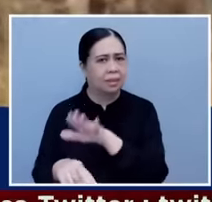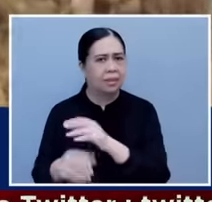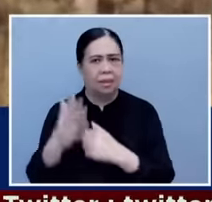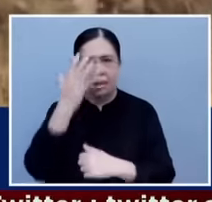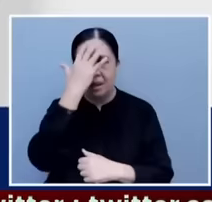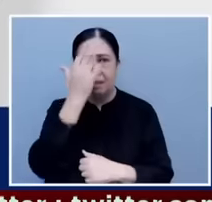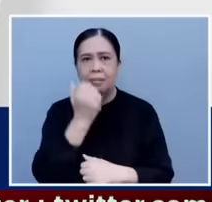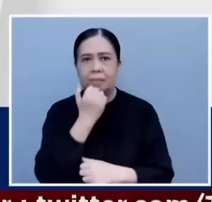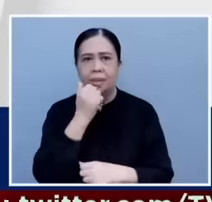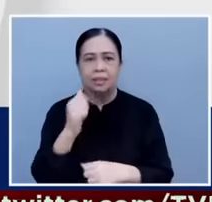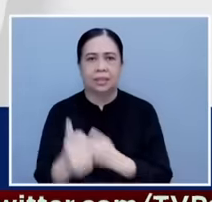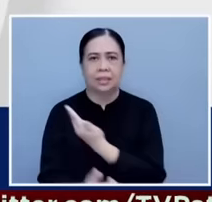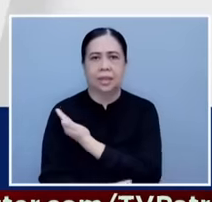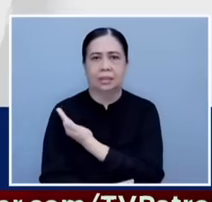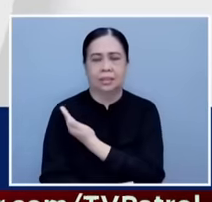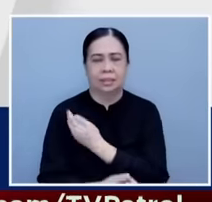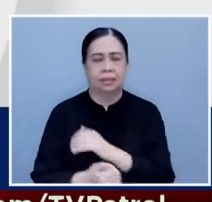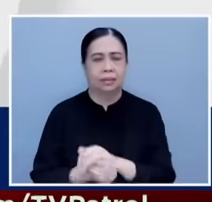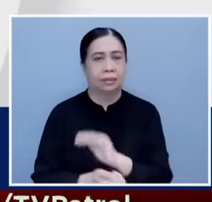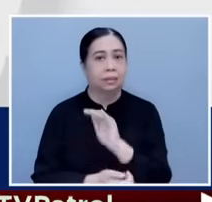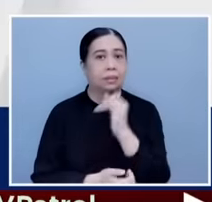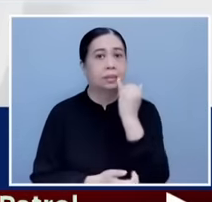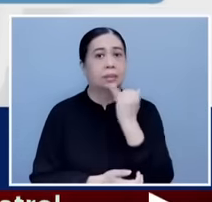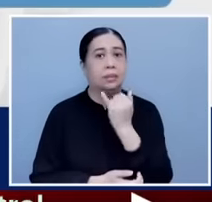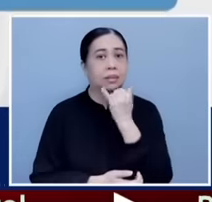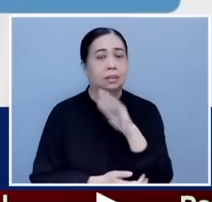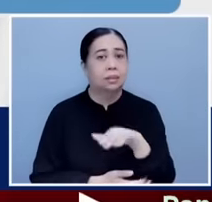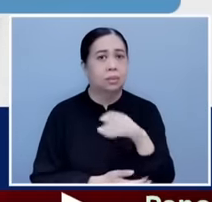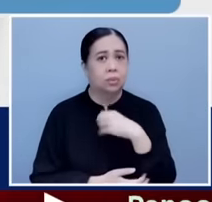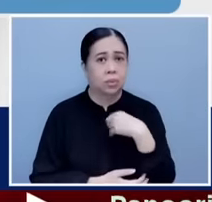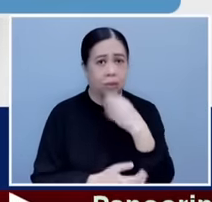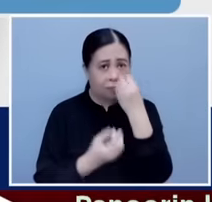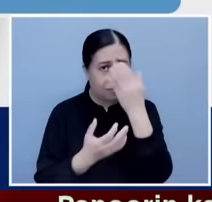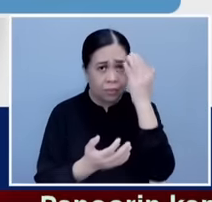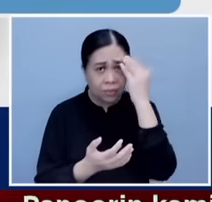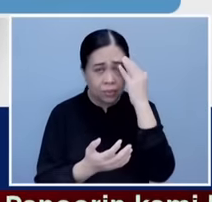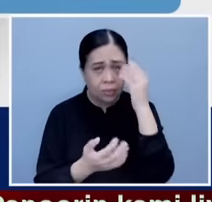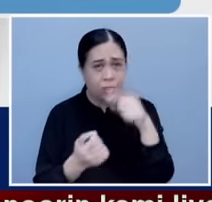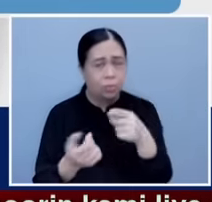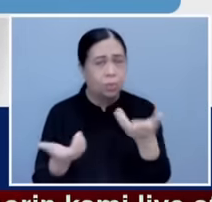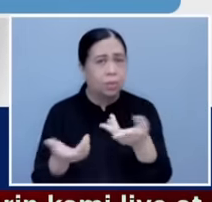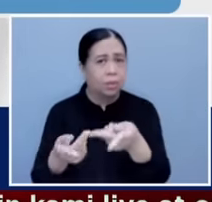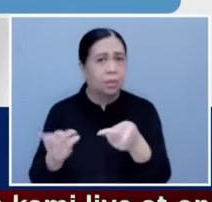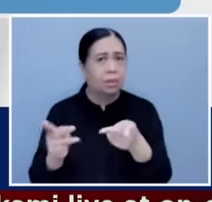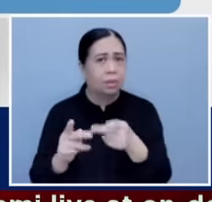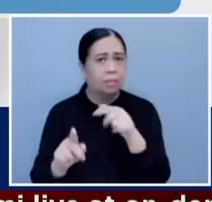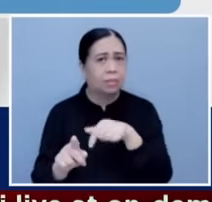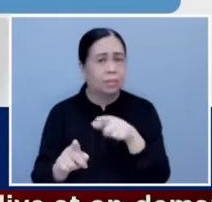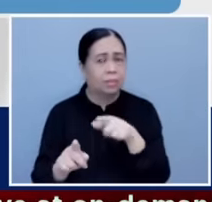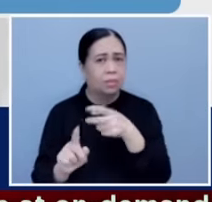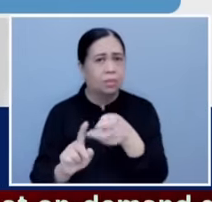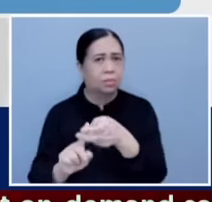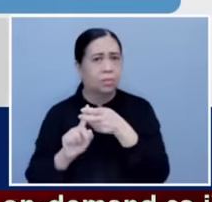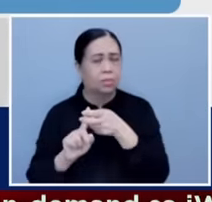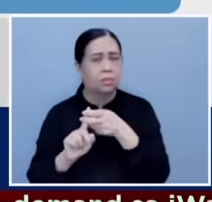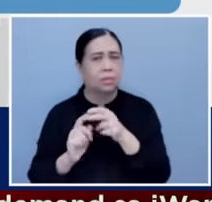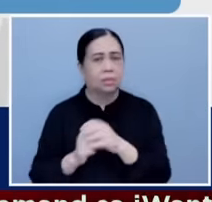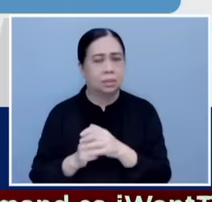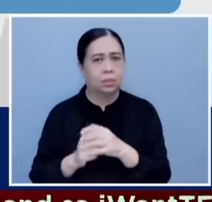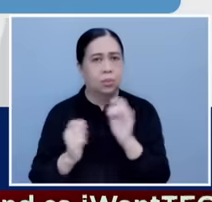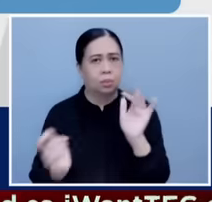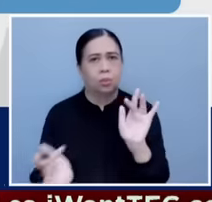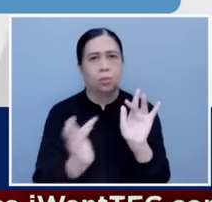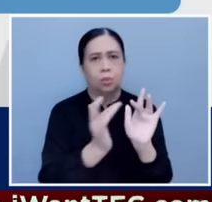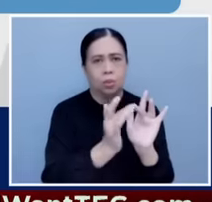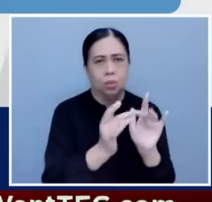sa Gaza. Nanawagan na ang Israel sa mga may impormasyon sa kinaroroonan ng hostages na